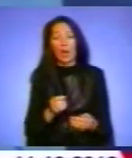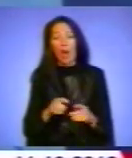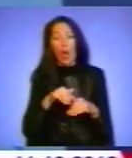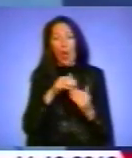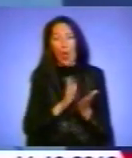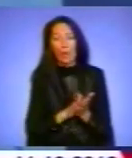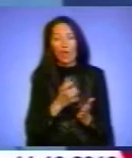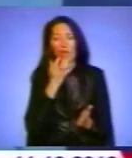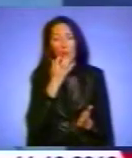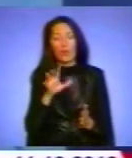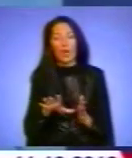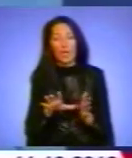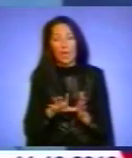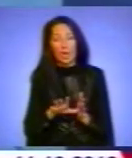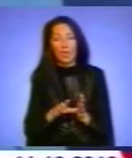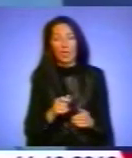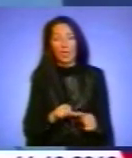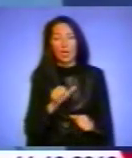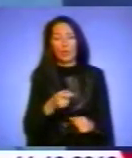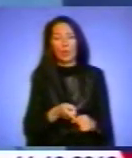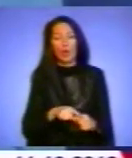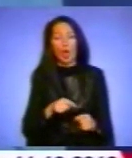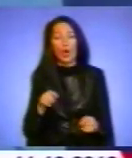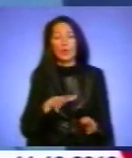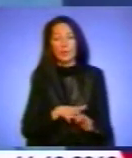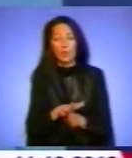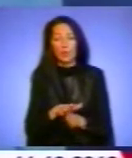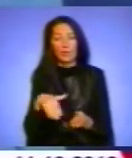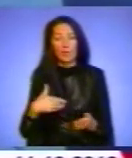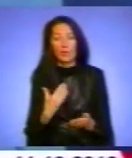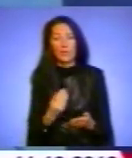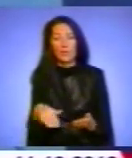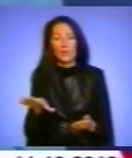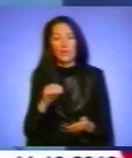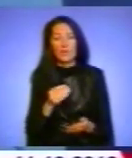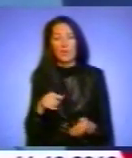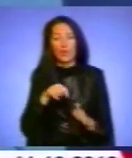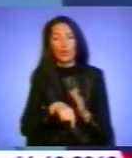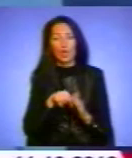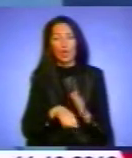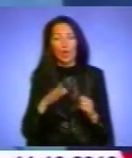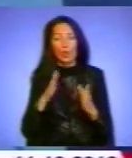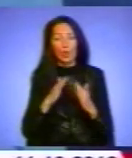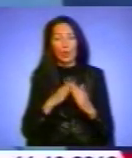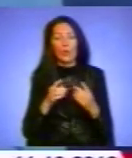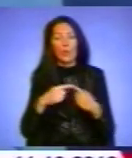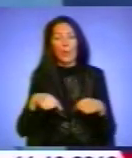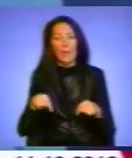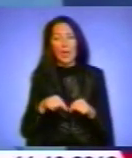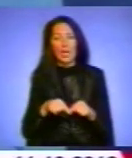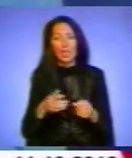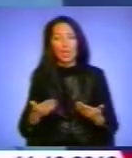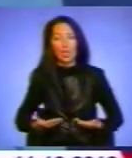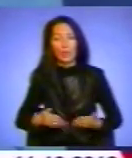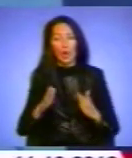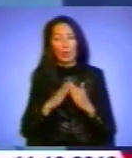відпуску. Крім цього, заповнені всі внутрішньобудинкові мережі житлових будинків і всі